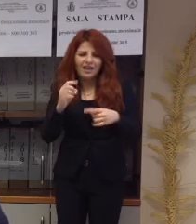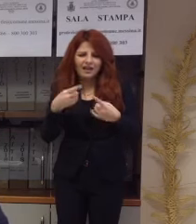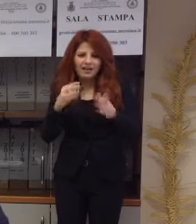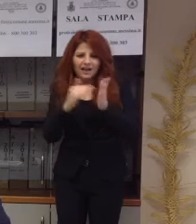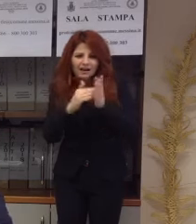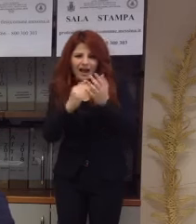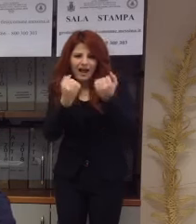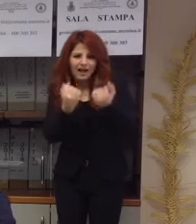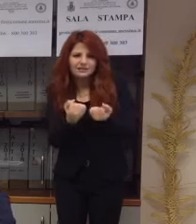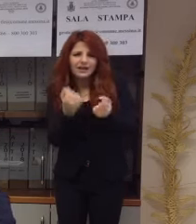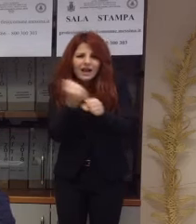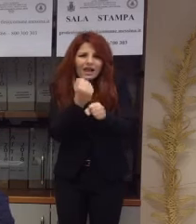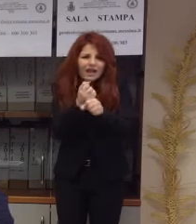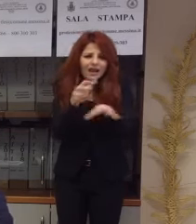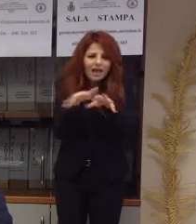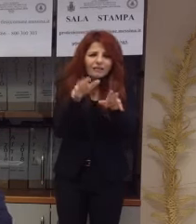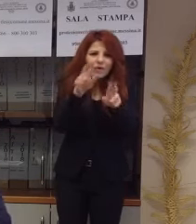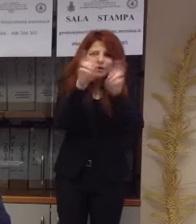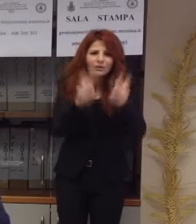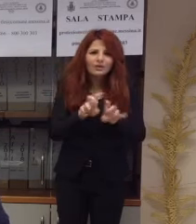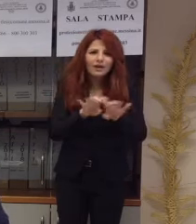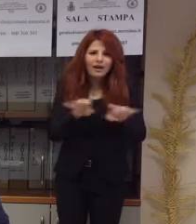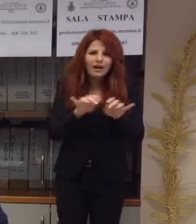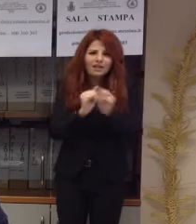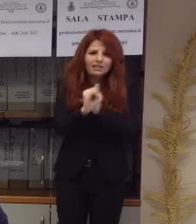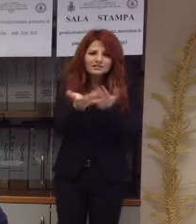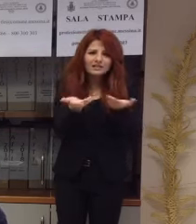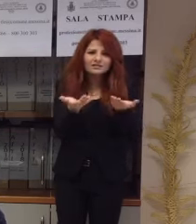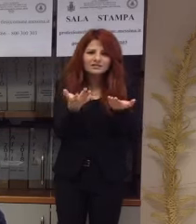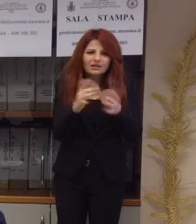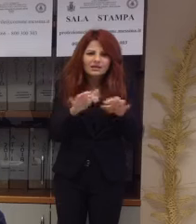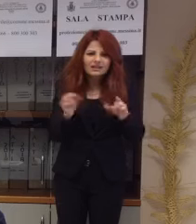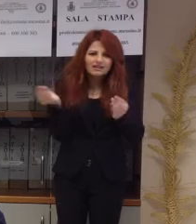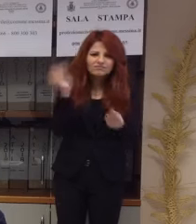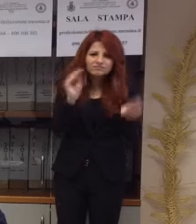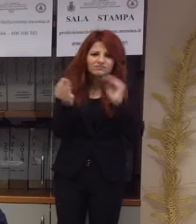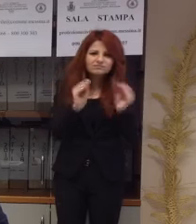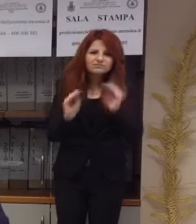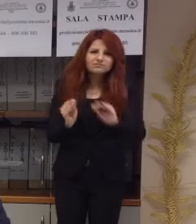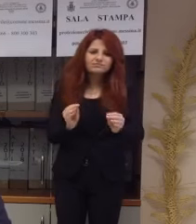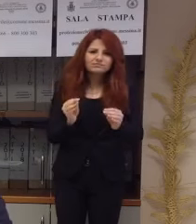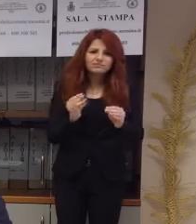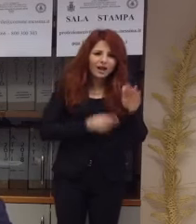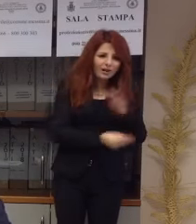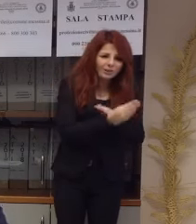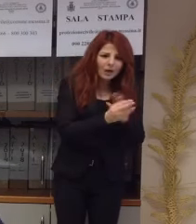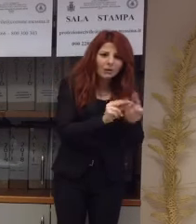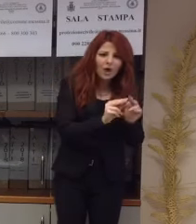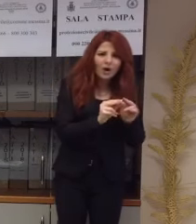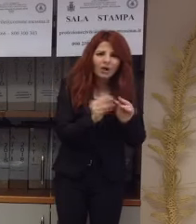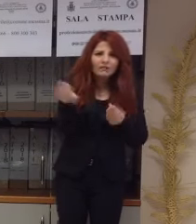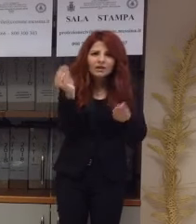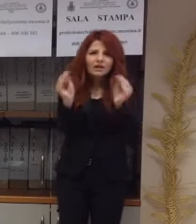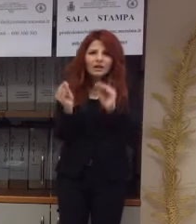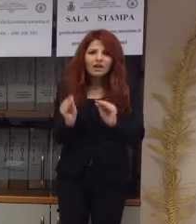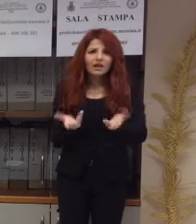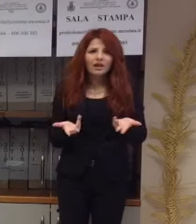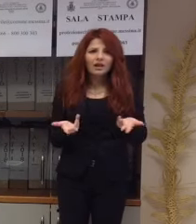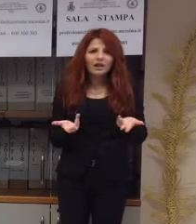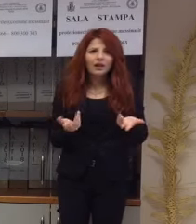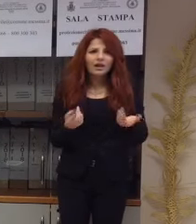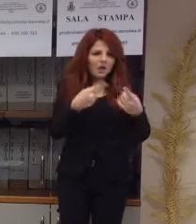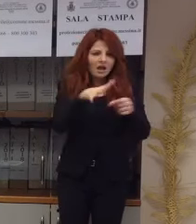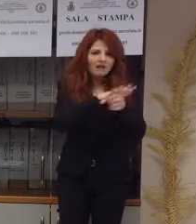questi momenti per sistemare il lavoro che è stato fatto male prima. Questa aveva ragione, ma giustamente, siccome si basavano un